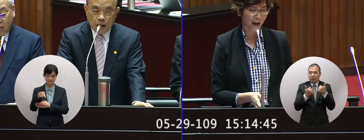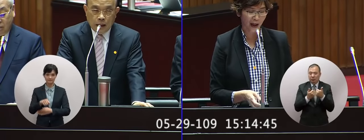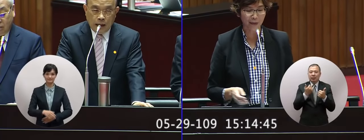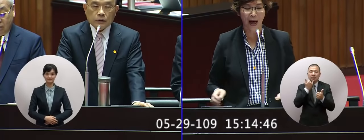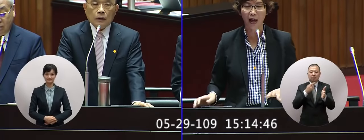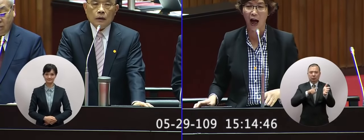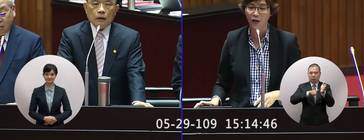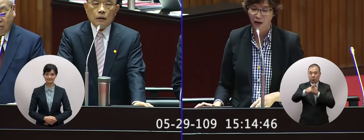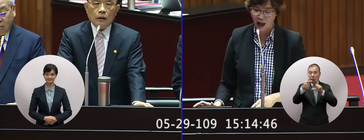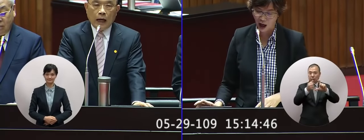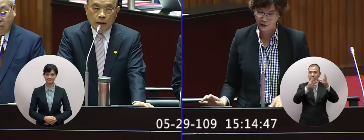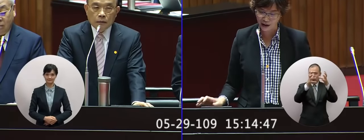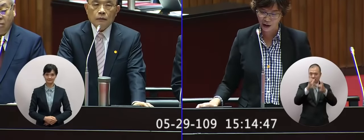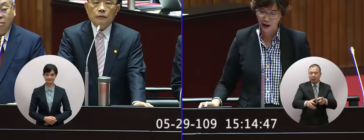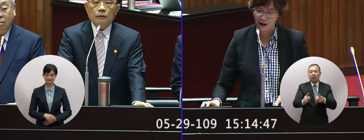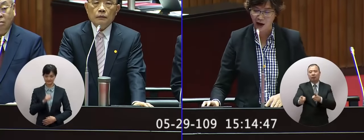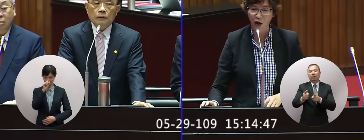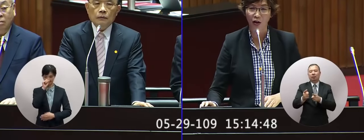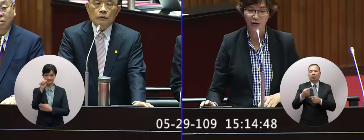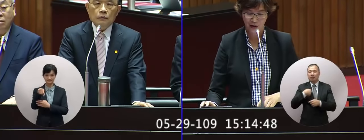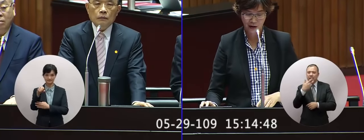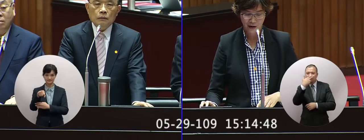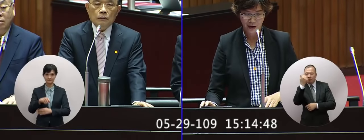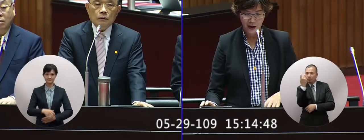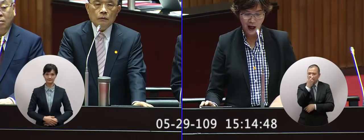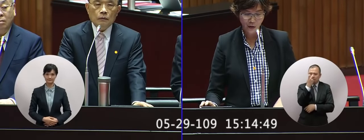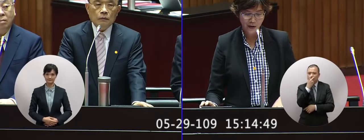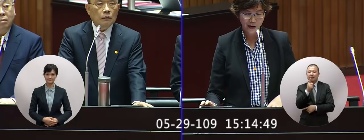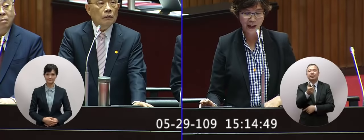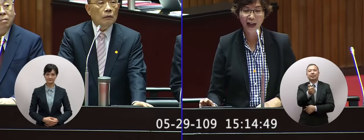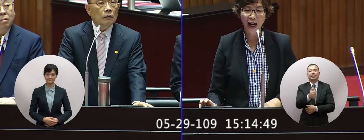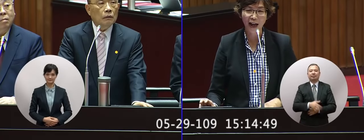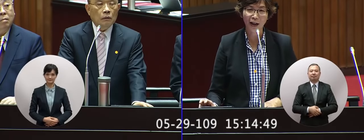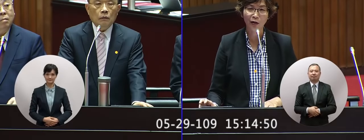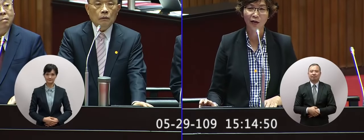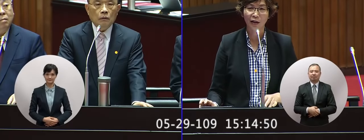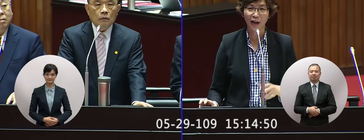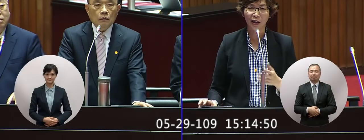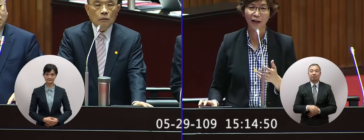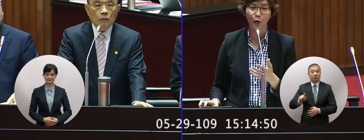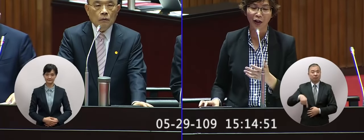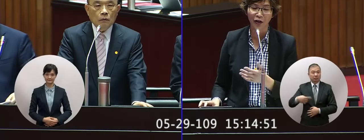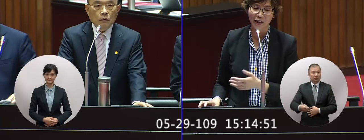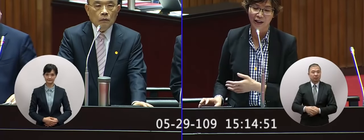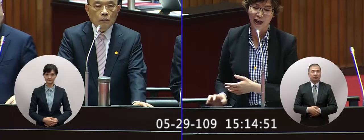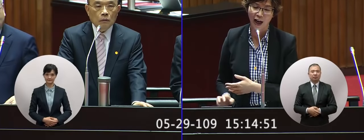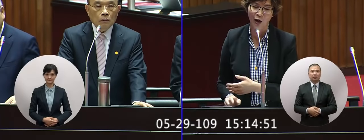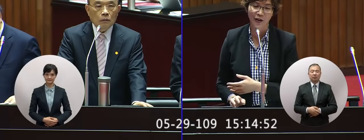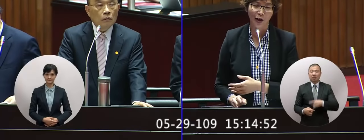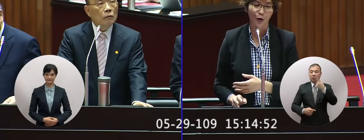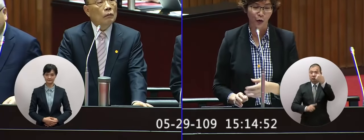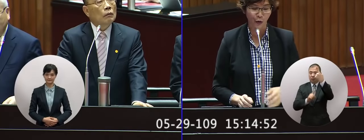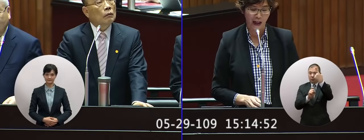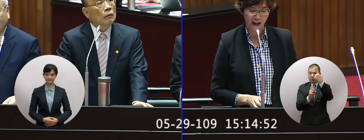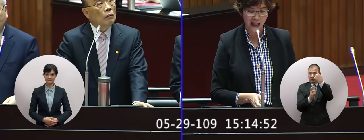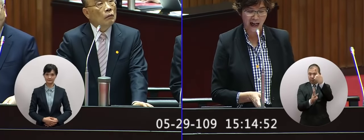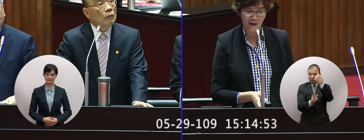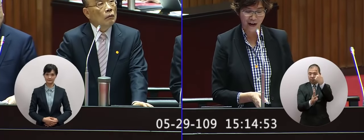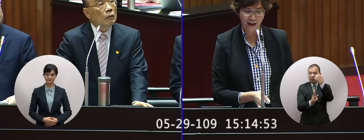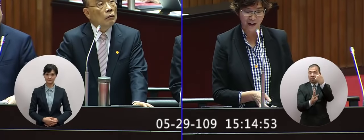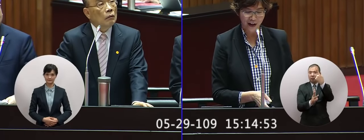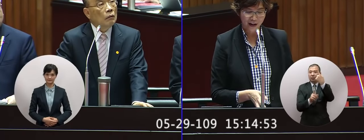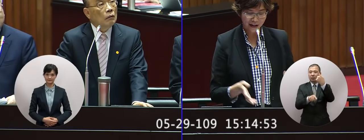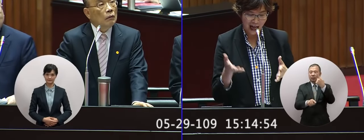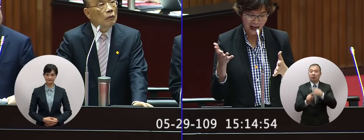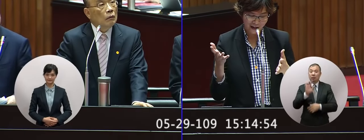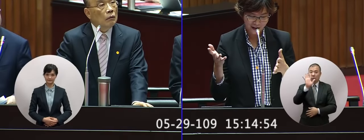上去看，可以吗？好，谢谢院长哈。好，接下来呢？因为1月13号的时候有出现一个大